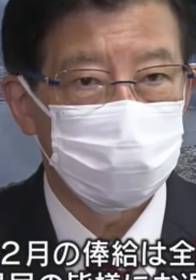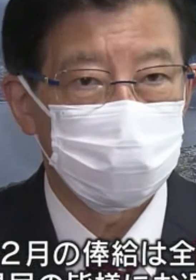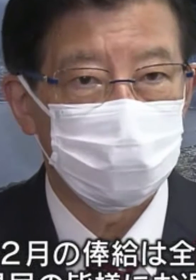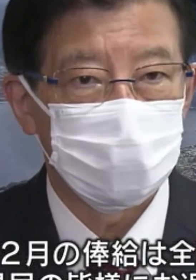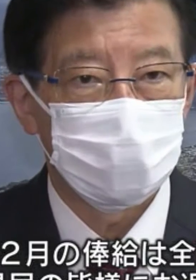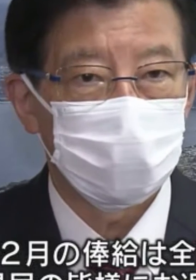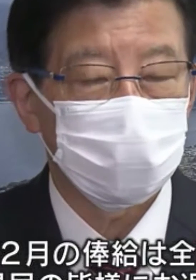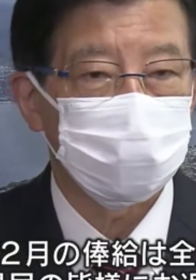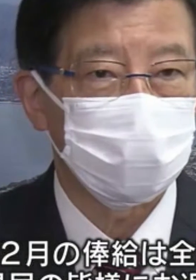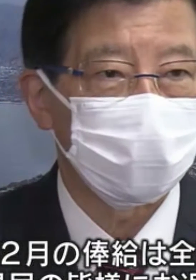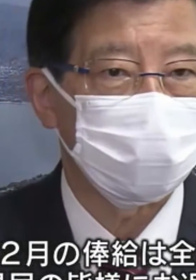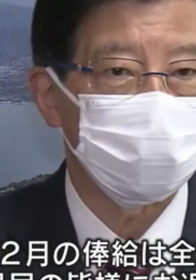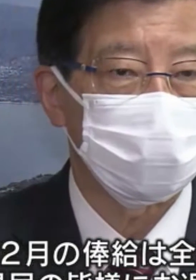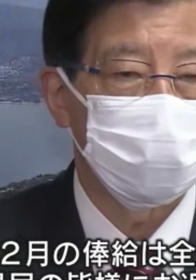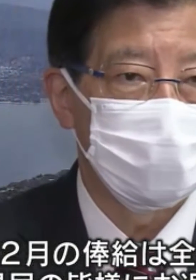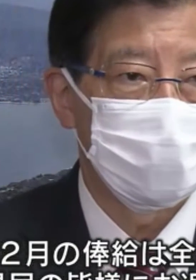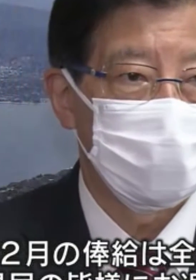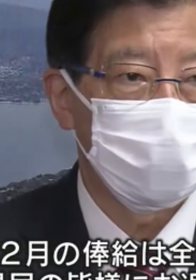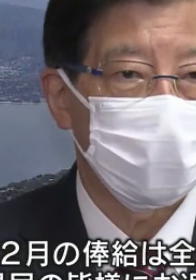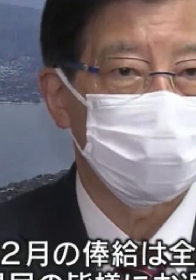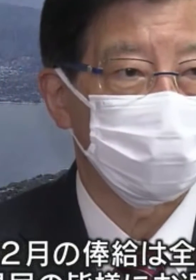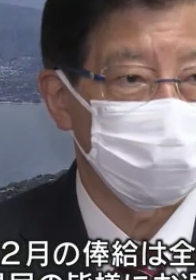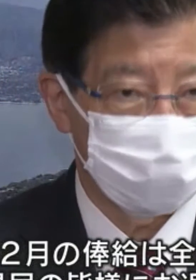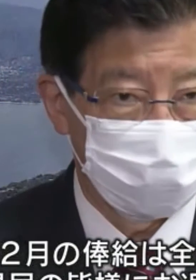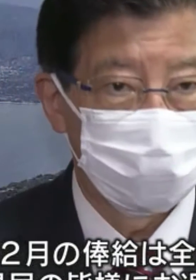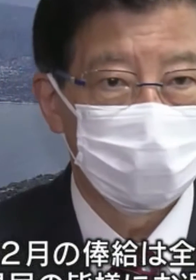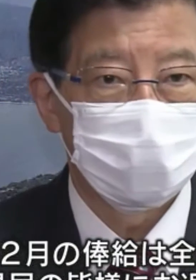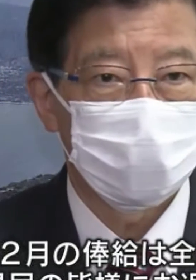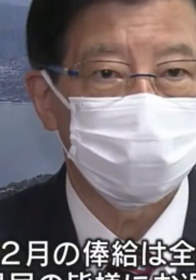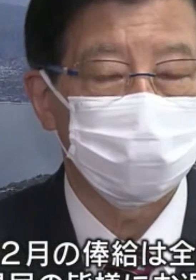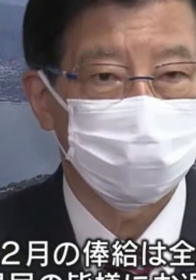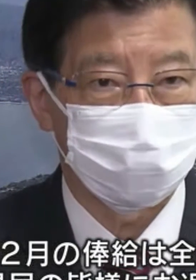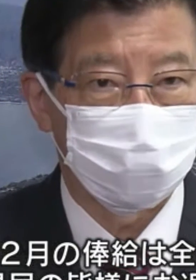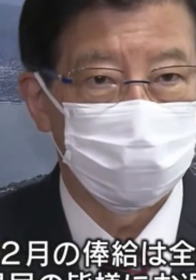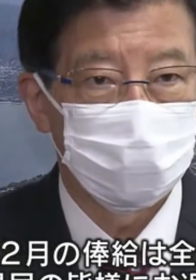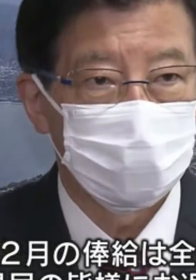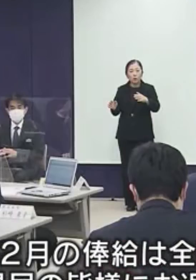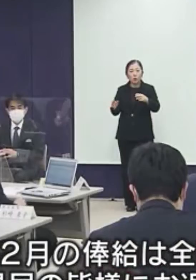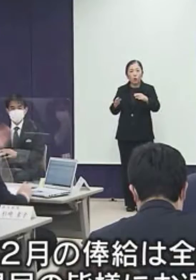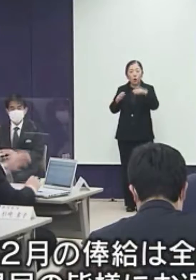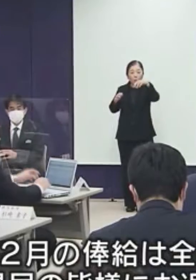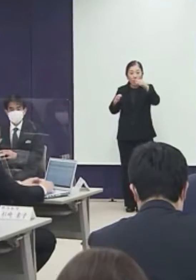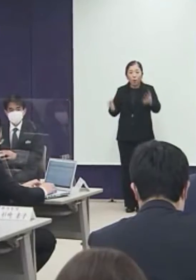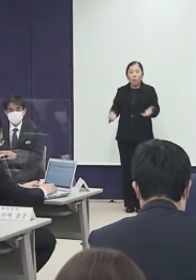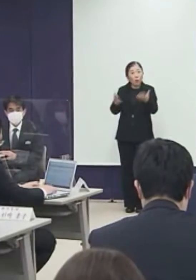額県民の皆様にお返しをすると、返上すると。